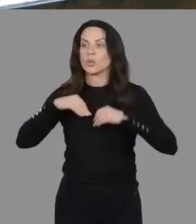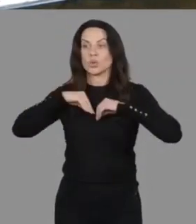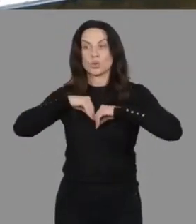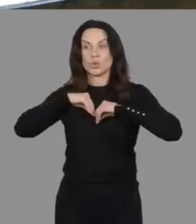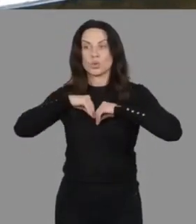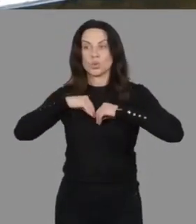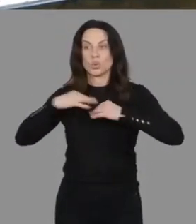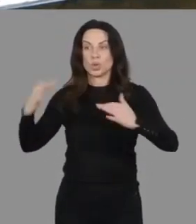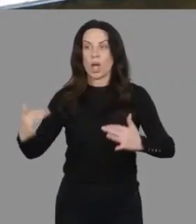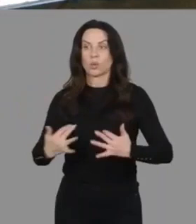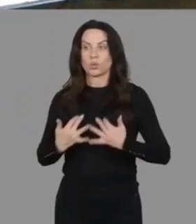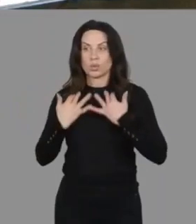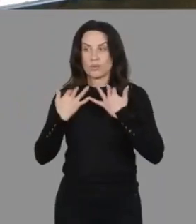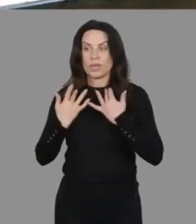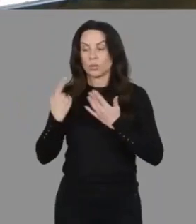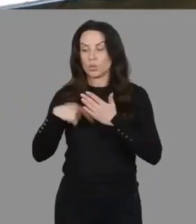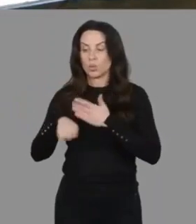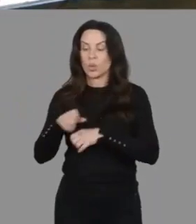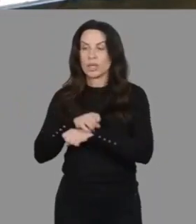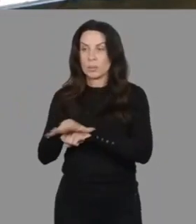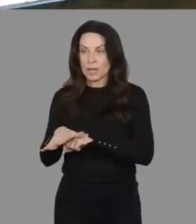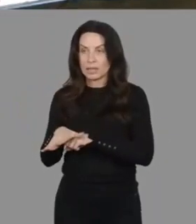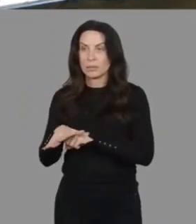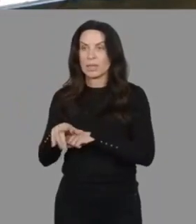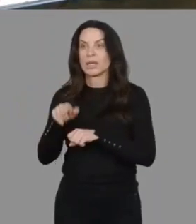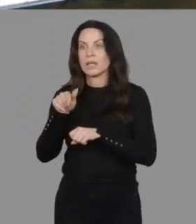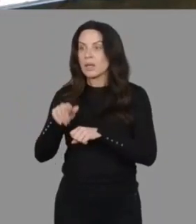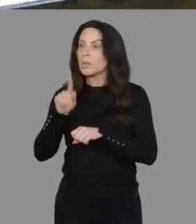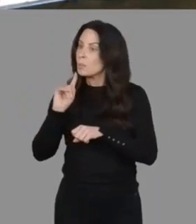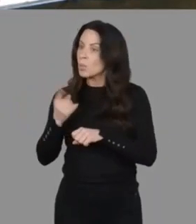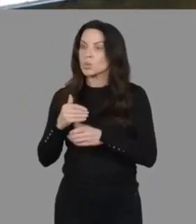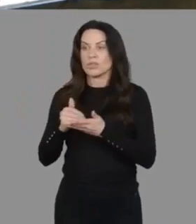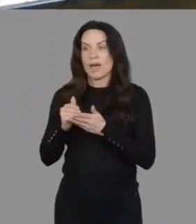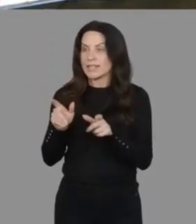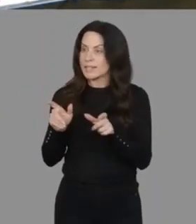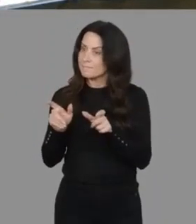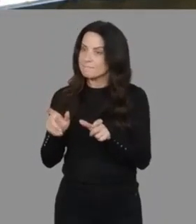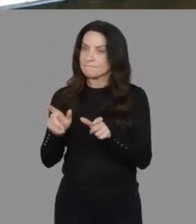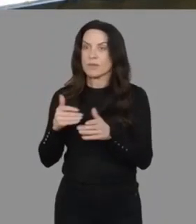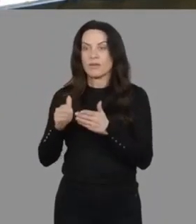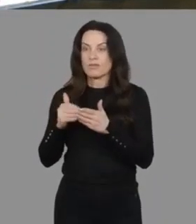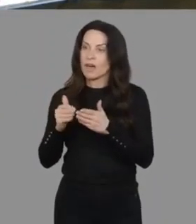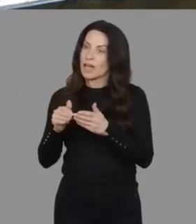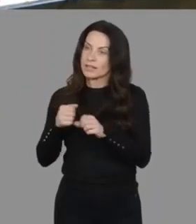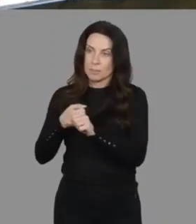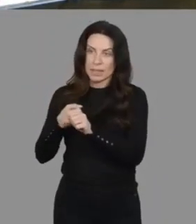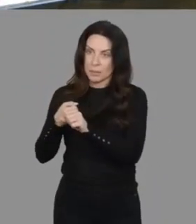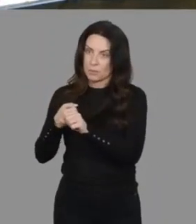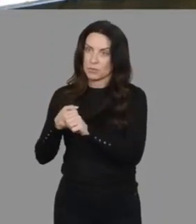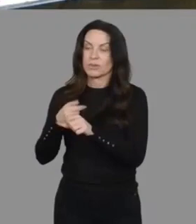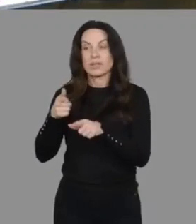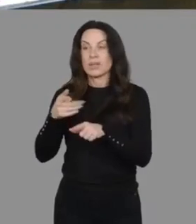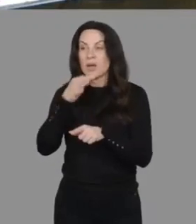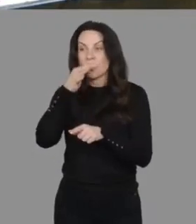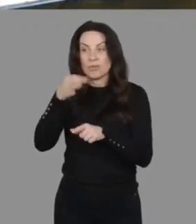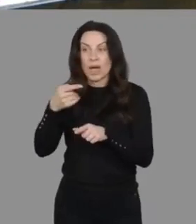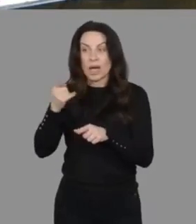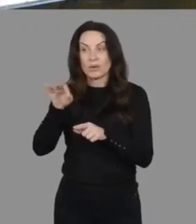Auswirkungen, die diese Pandemie mit sich gebracht hat, weiterhin zu begegnen. Das ist auch eine Frage, wie wir in der Zukunft damit